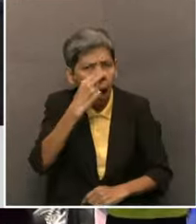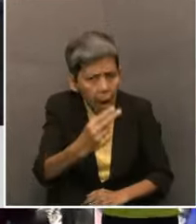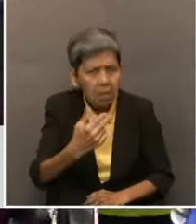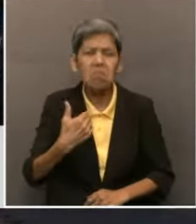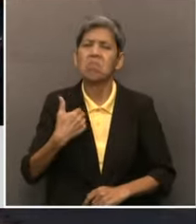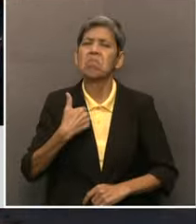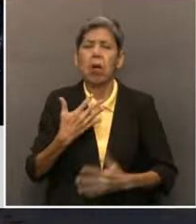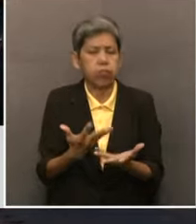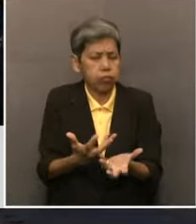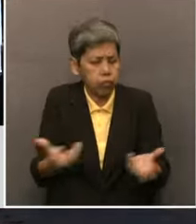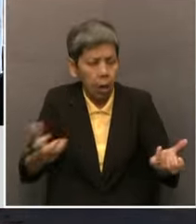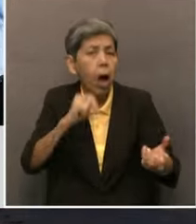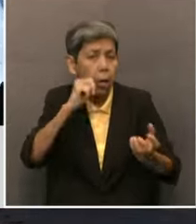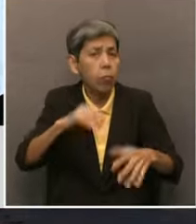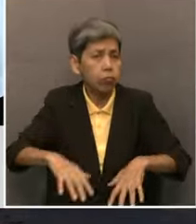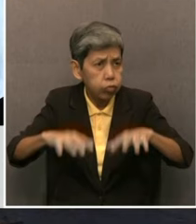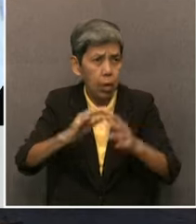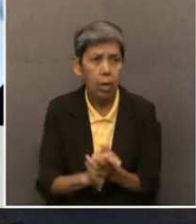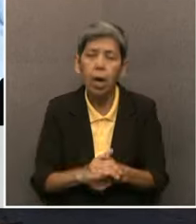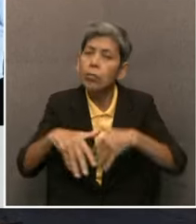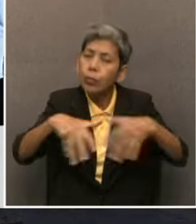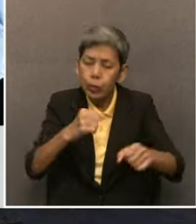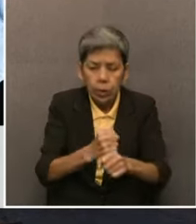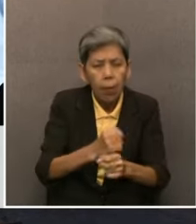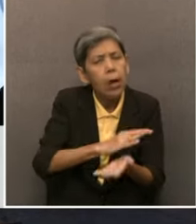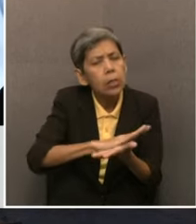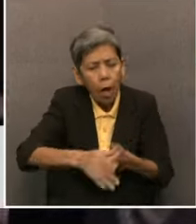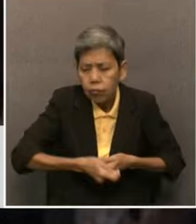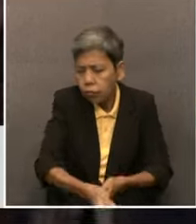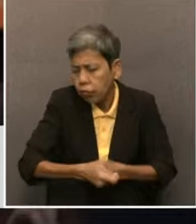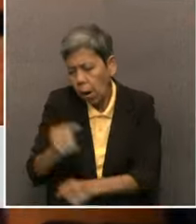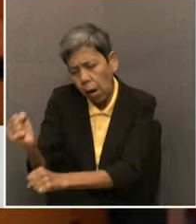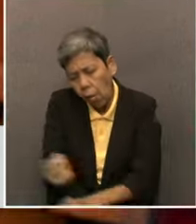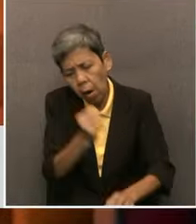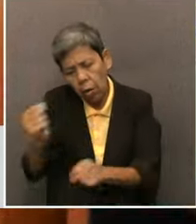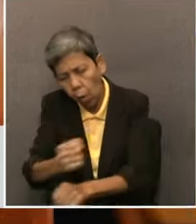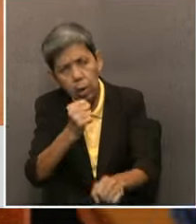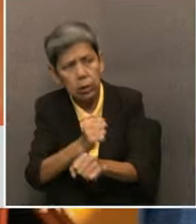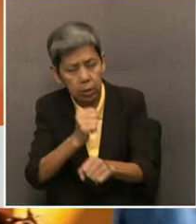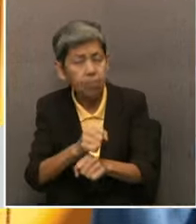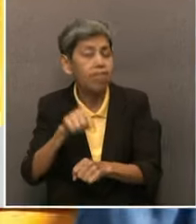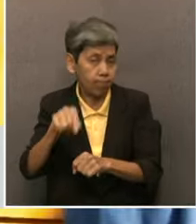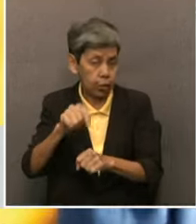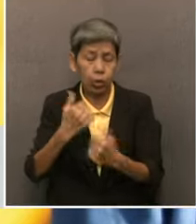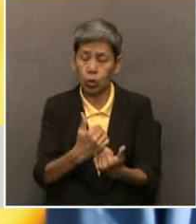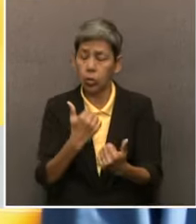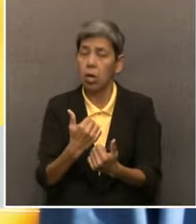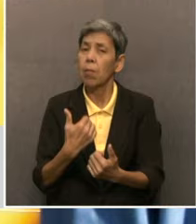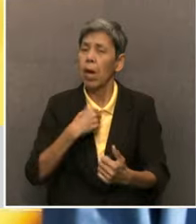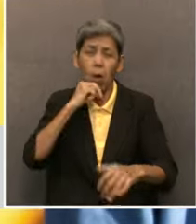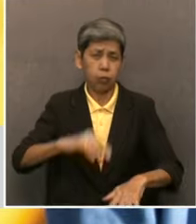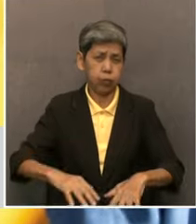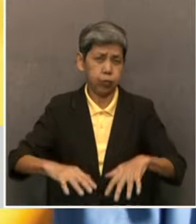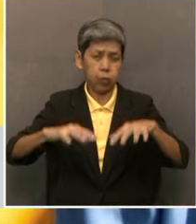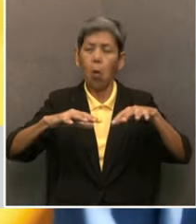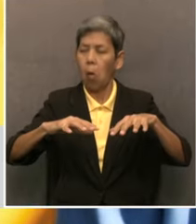และสภาพความเสียหายจากน้ำท่วมชาวบ้านได้ทยอยทำความสะอาดบ้านอย่างต่อเนื่องค่ะโดยถือเป็นอีกหนึ่งจุดที่ในช่วงก่อนหน้านี้ถูกน้ำท่วมอย่